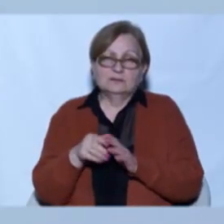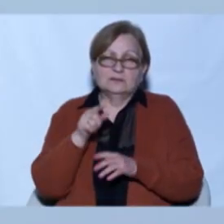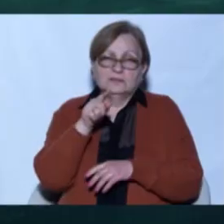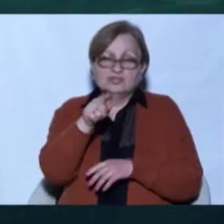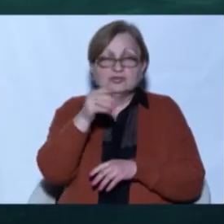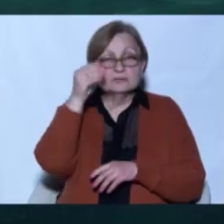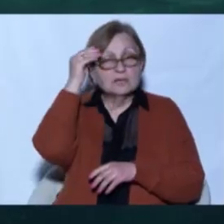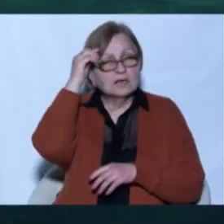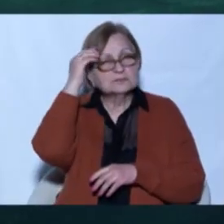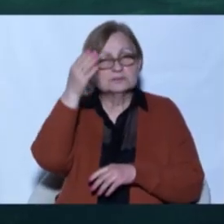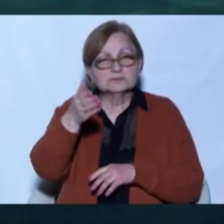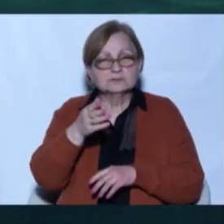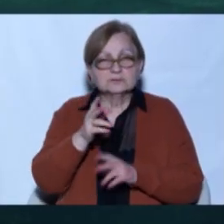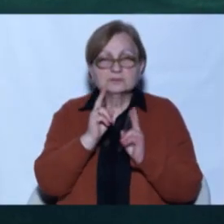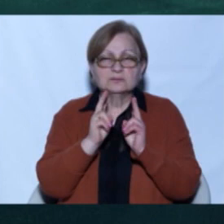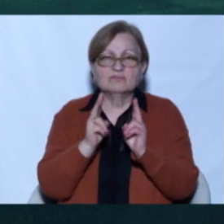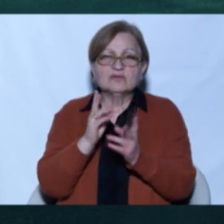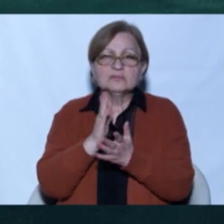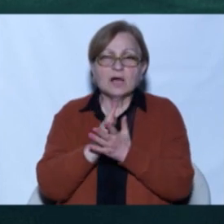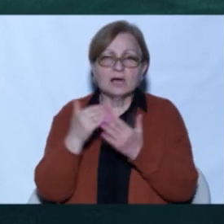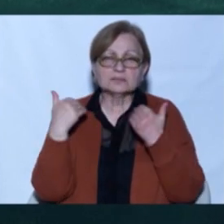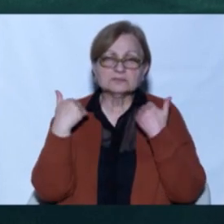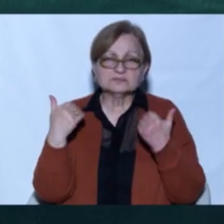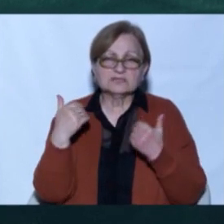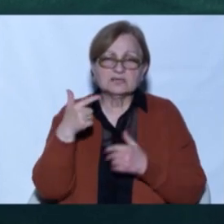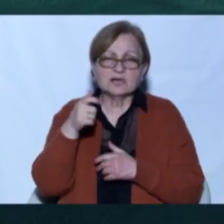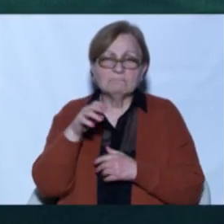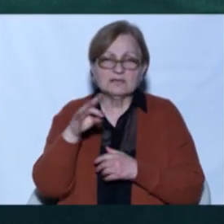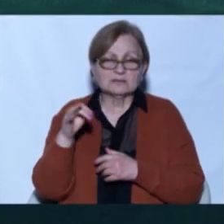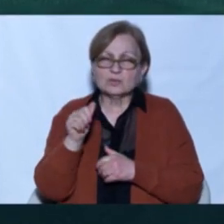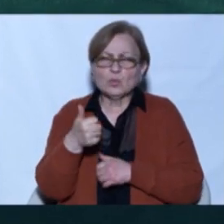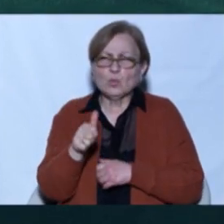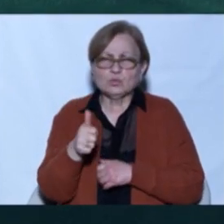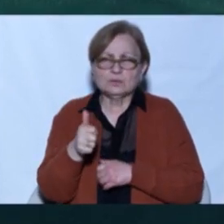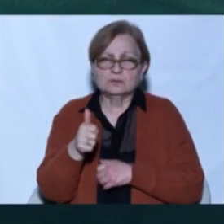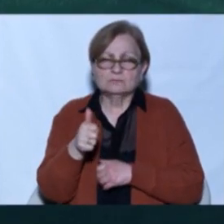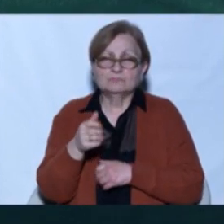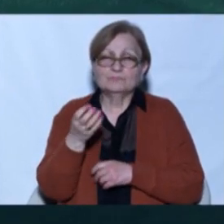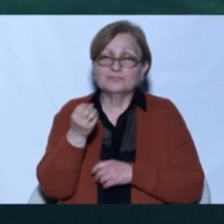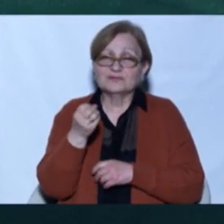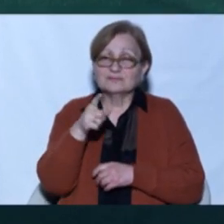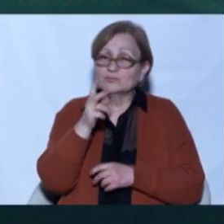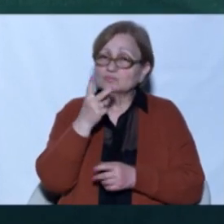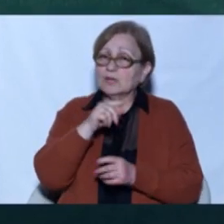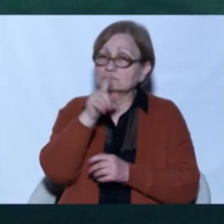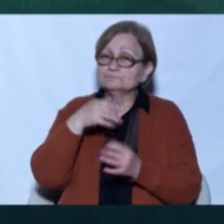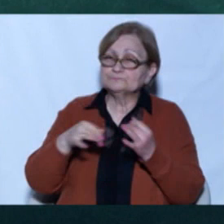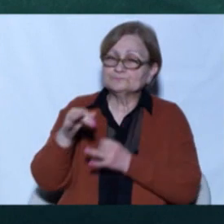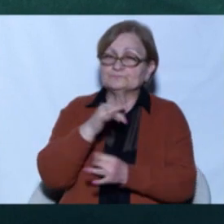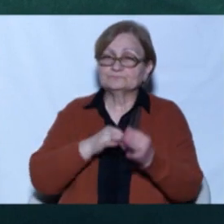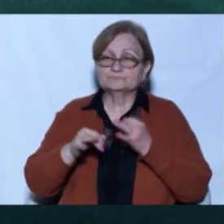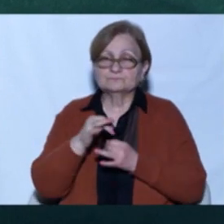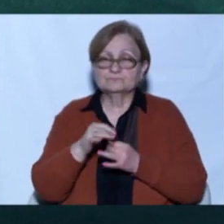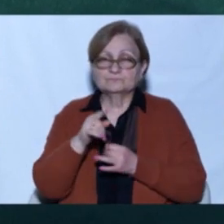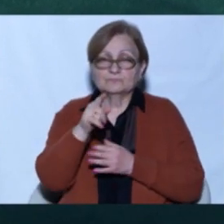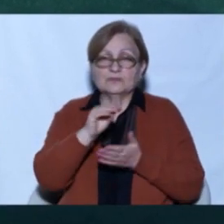შენი აზრით, ვინ არის გმირი და როგორია იგი? და კიდევ უნდა იმსჯელო შემდეგზე.